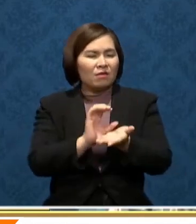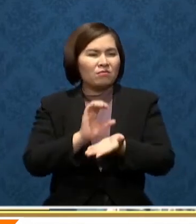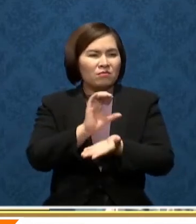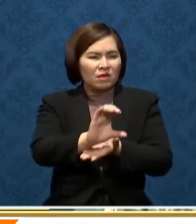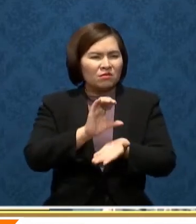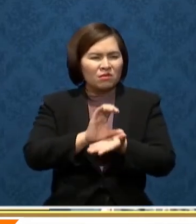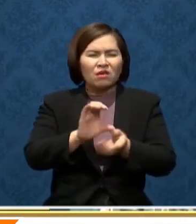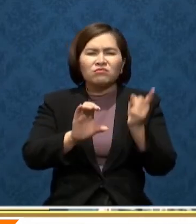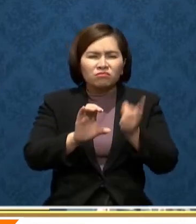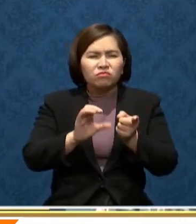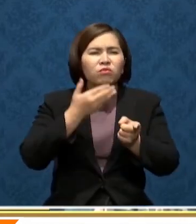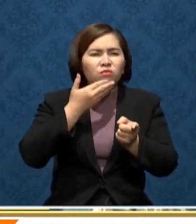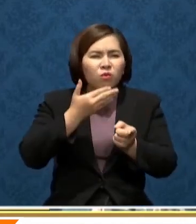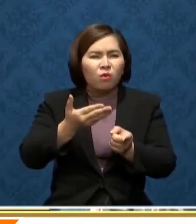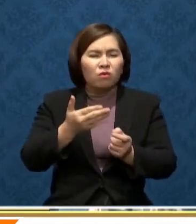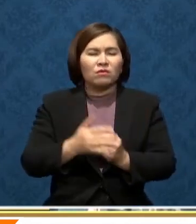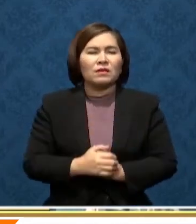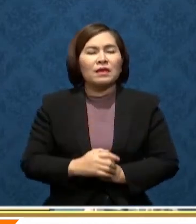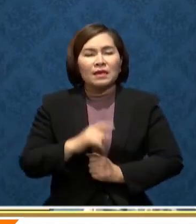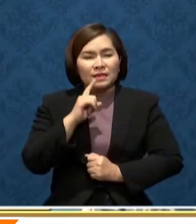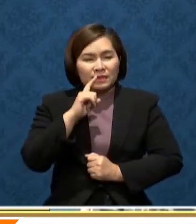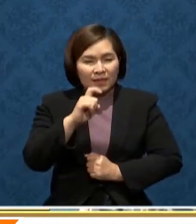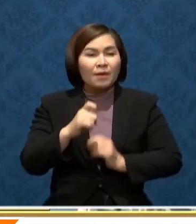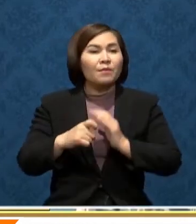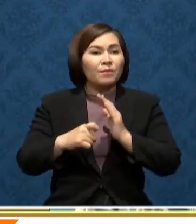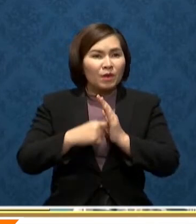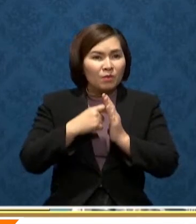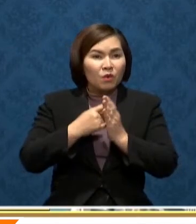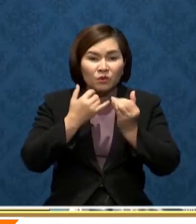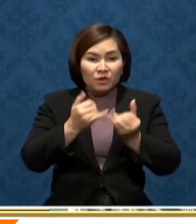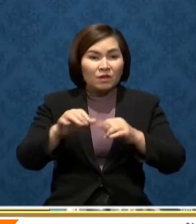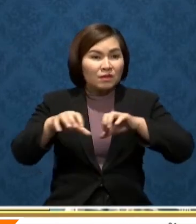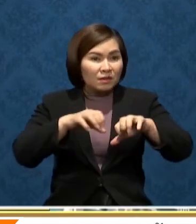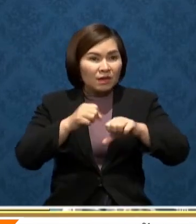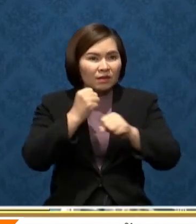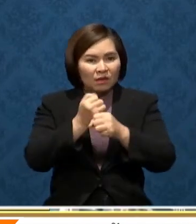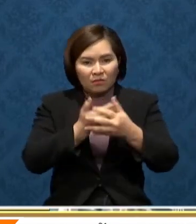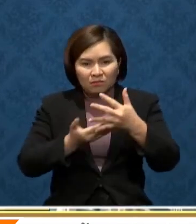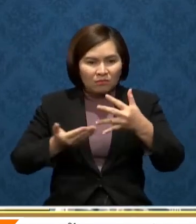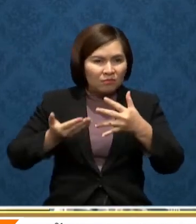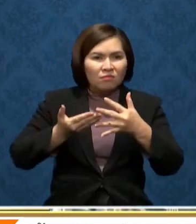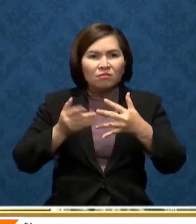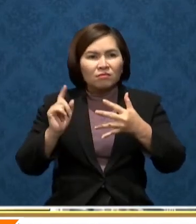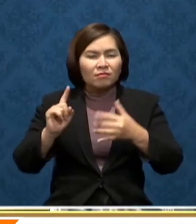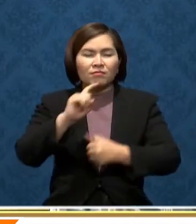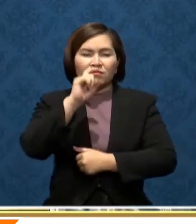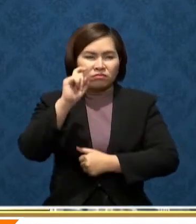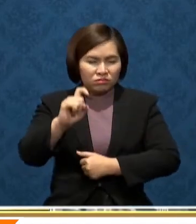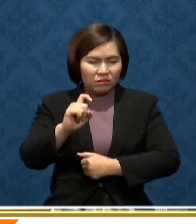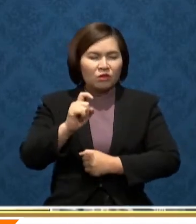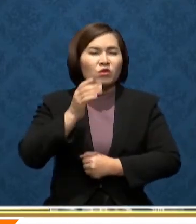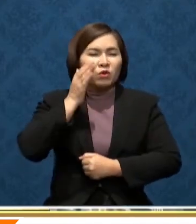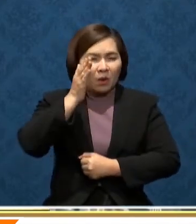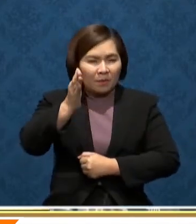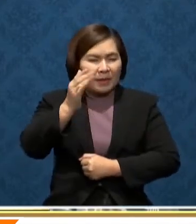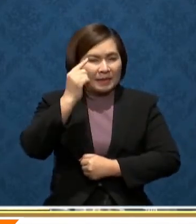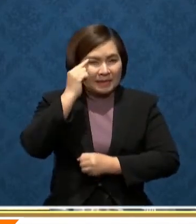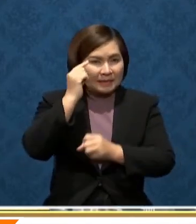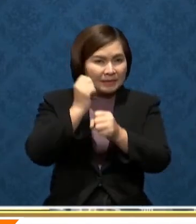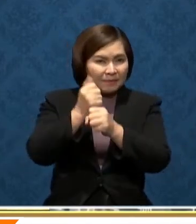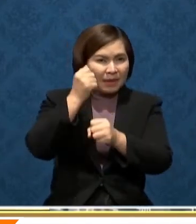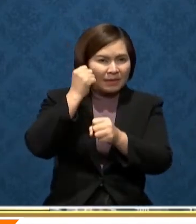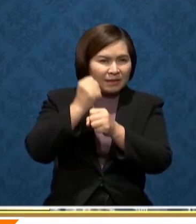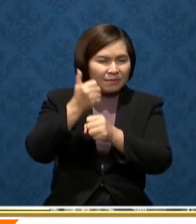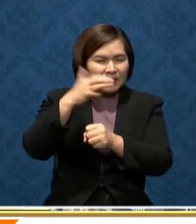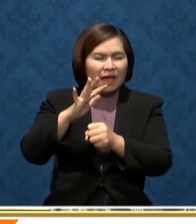ไม่แน่ใจว่าปัจจุบันกำลังดำเนินการอยู่ในขั้นไหนแล้วแล้วมีแนวโน้มจะสำเร็จเมื่อ